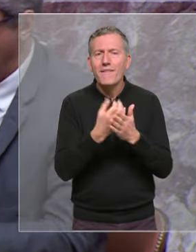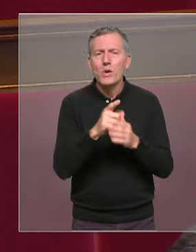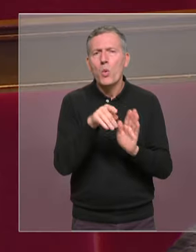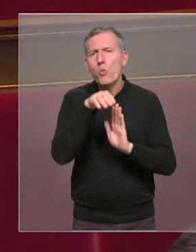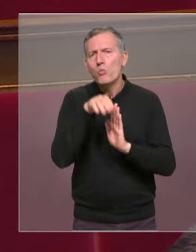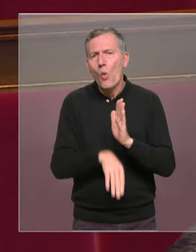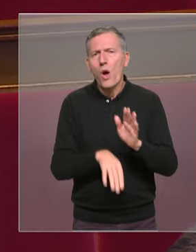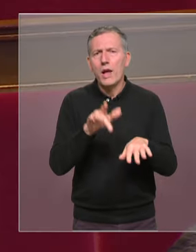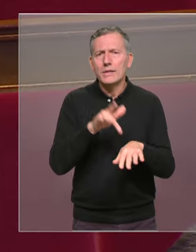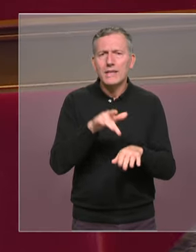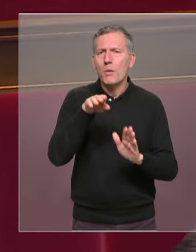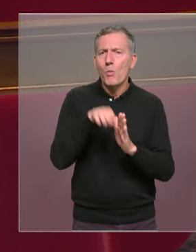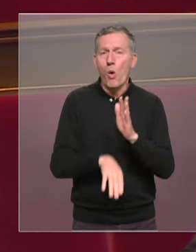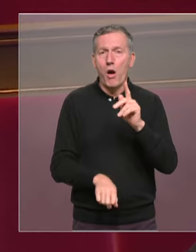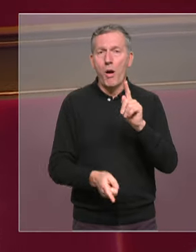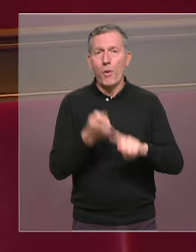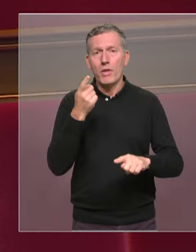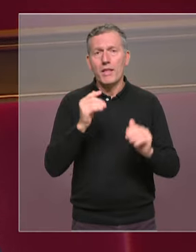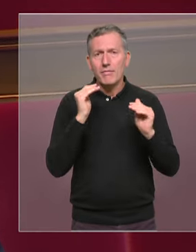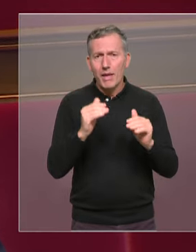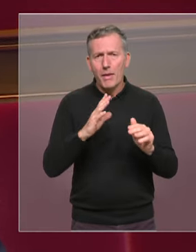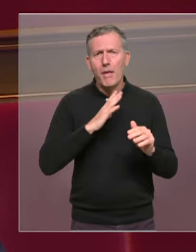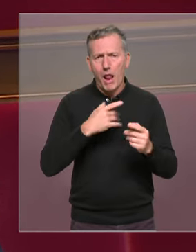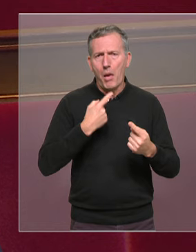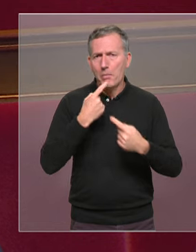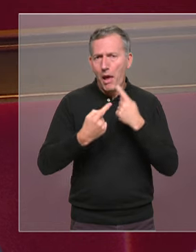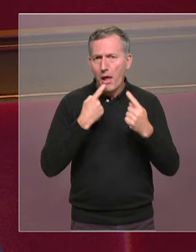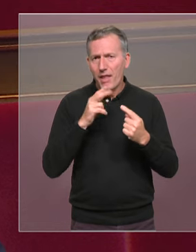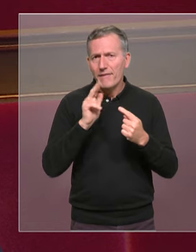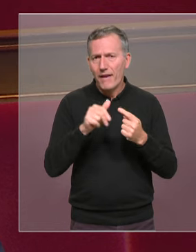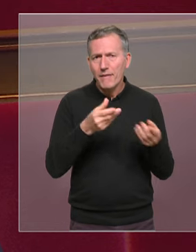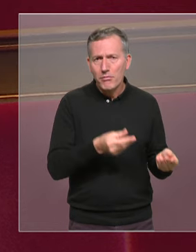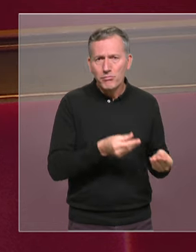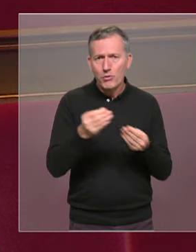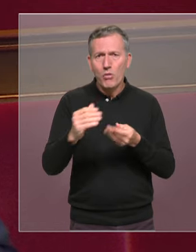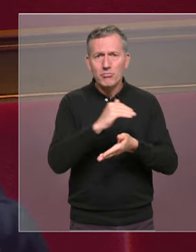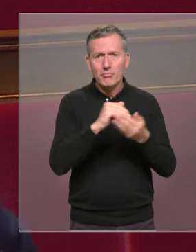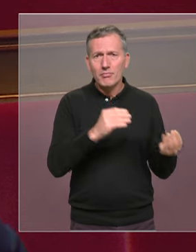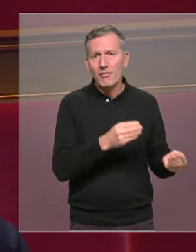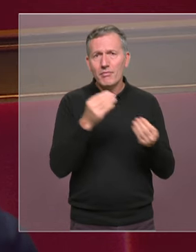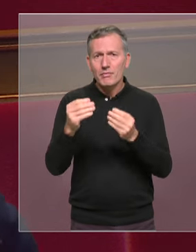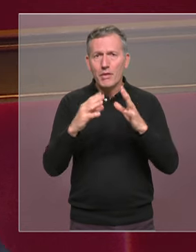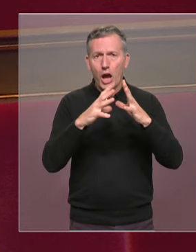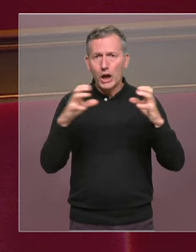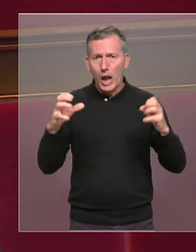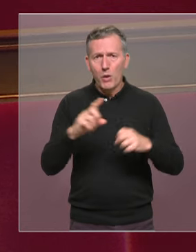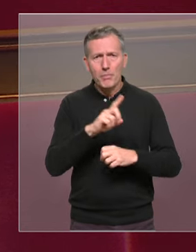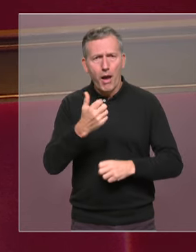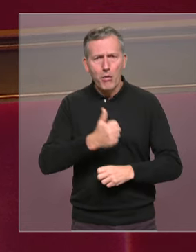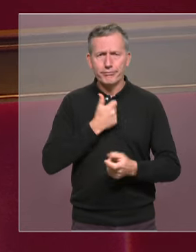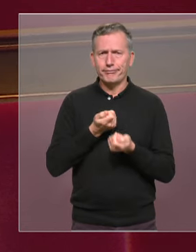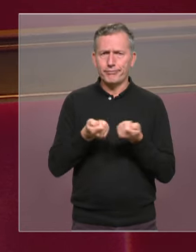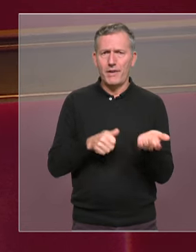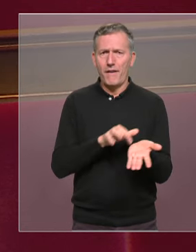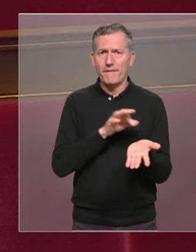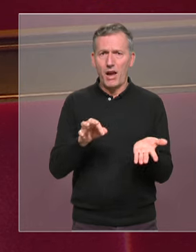moins grandes que celles que vous évoquez, il a bien été question de transmettre, de transférer sur un cloud qui n'était pas souverain un